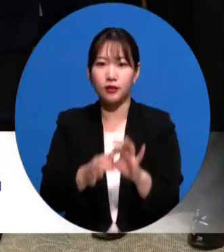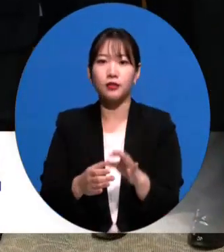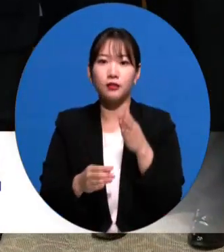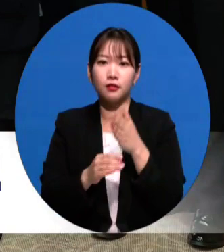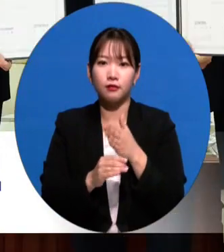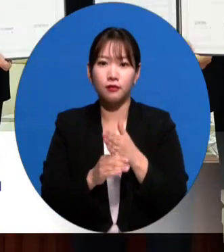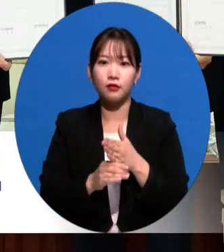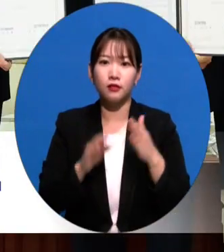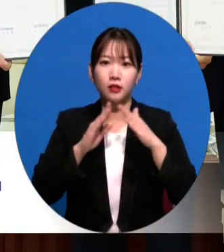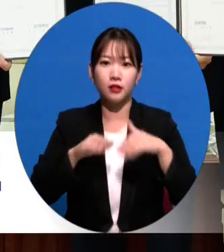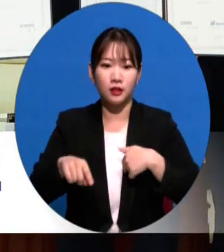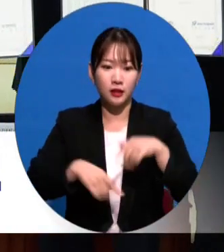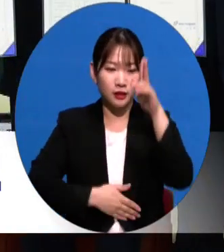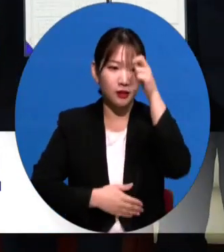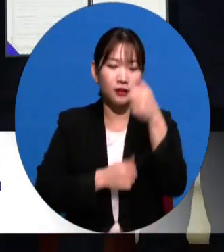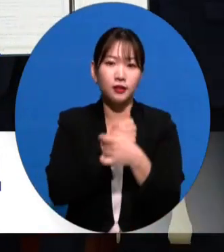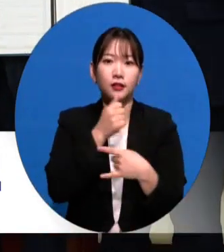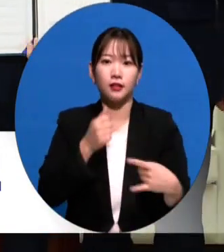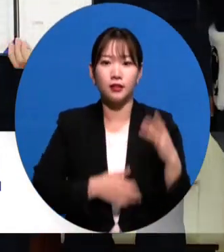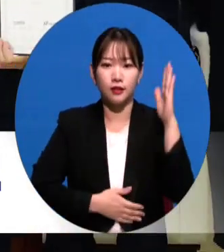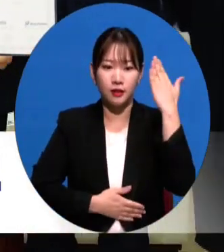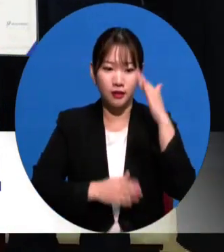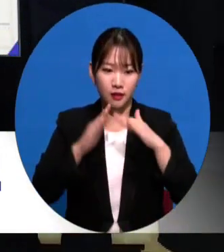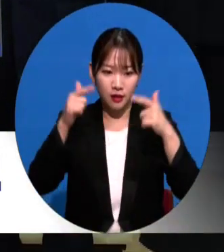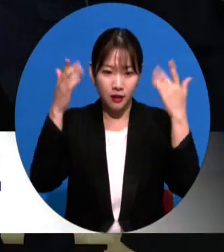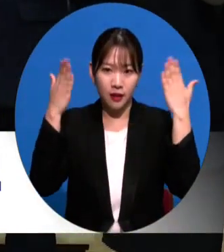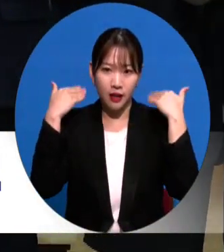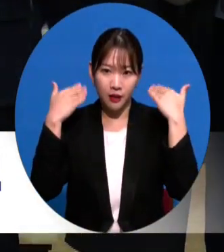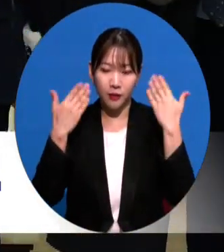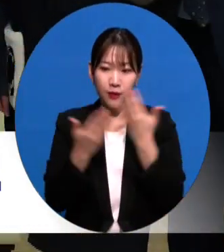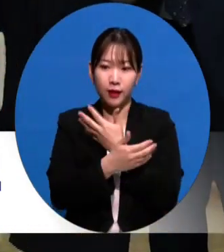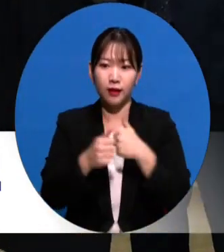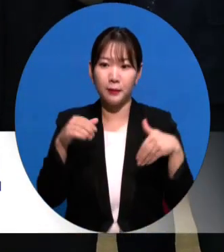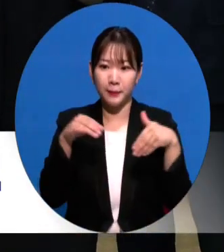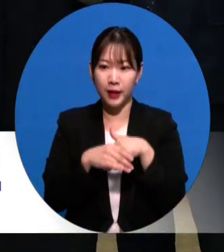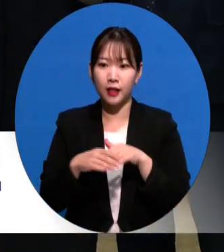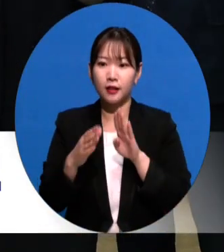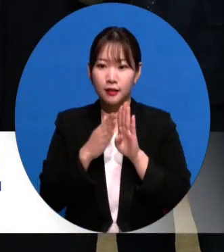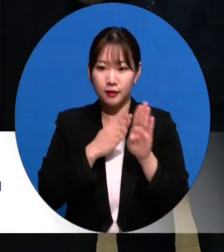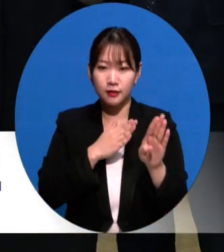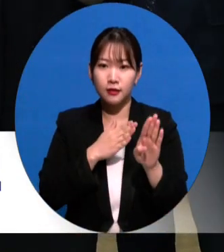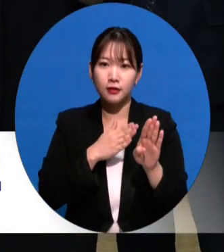있습니다. 전남자치경찰위는 최근 전남대학교와 업무 협약을 체결하고